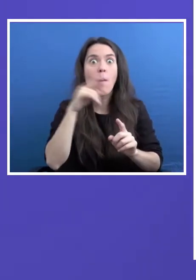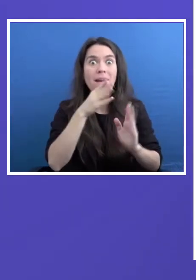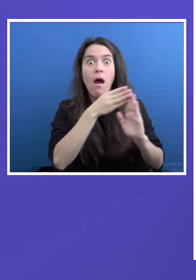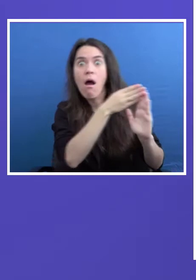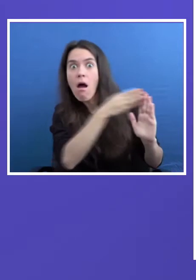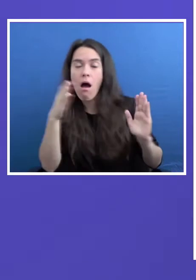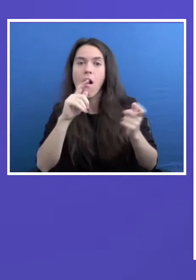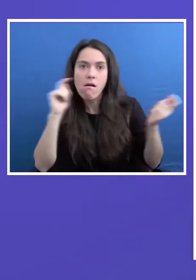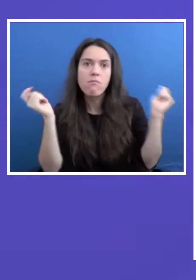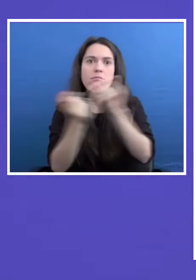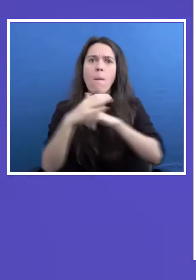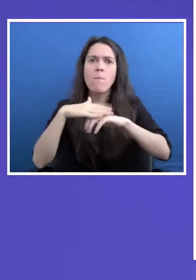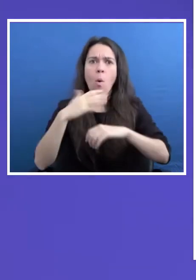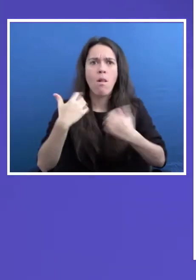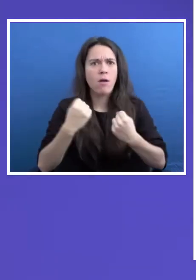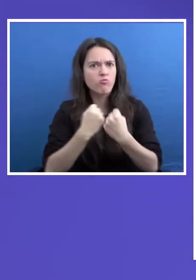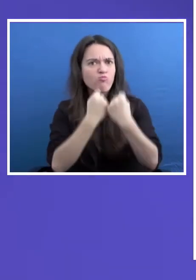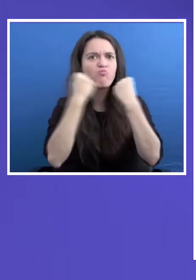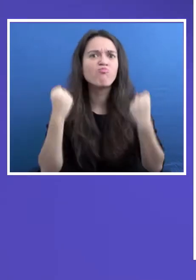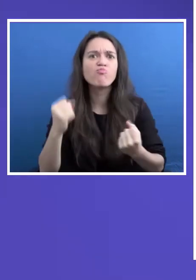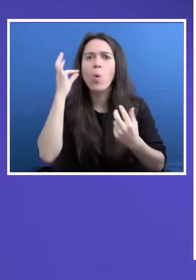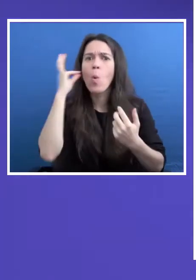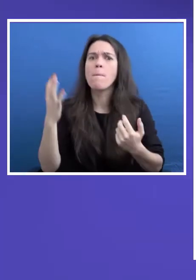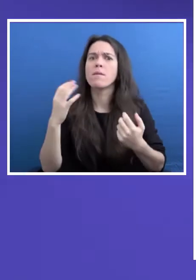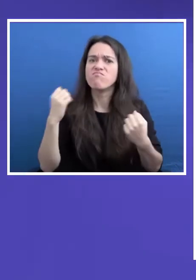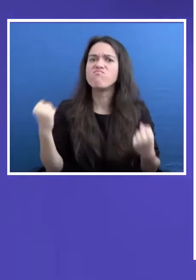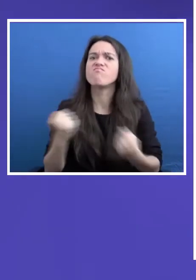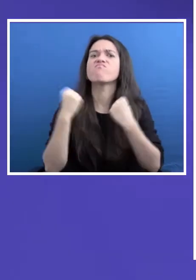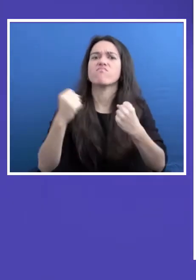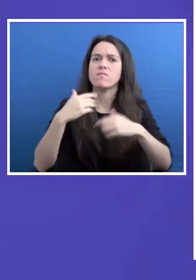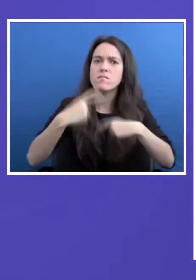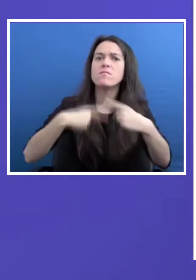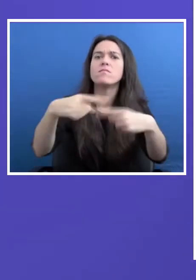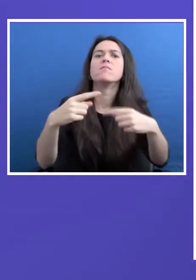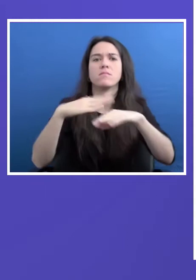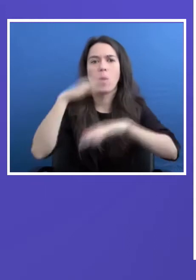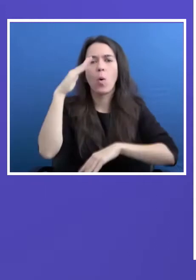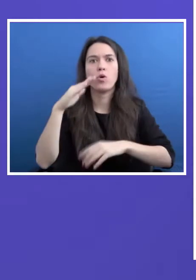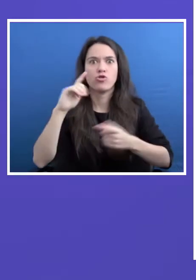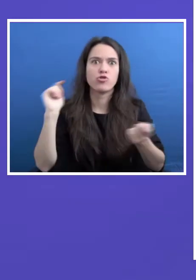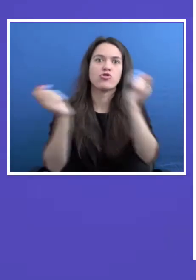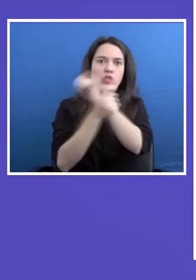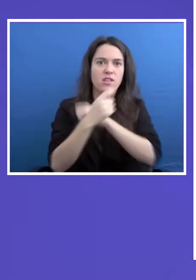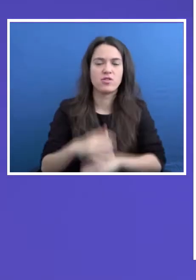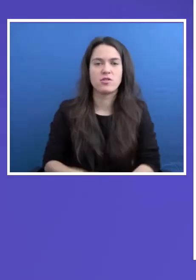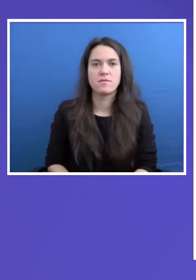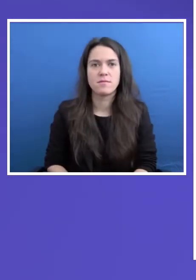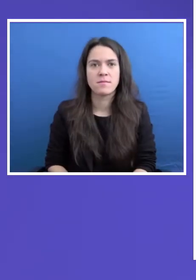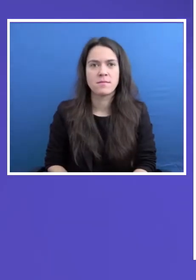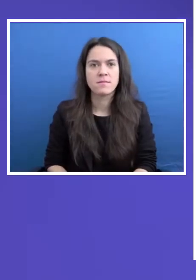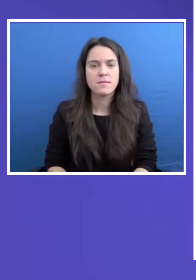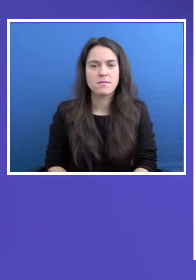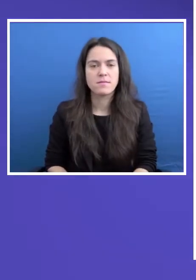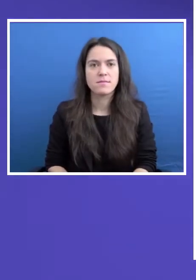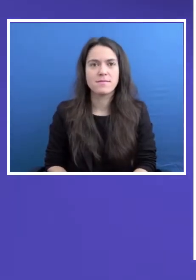ما بين الدول. فاحنا مهم جدا بما ان احنا بنرتبط بسياسات واحدة وموجودين داخل كيان واحد، ان احنا